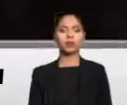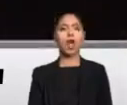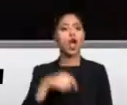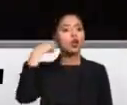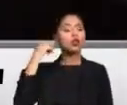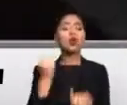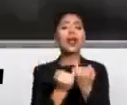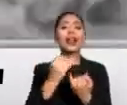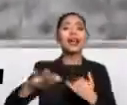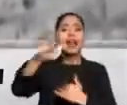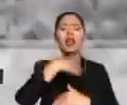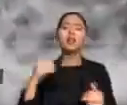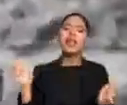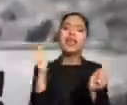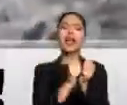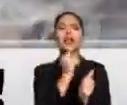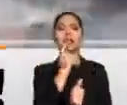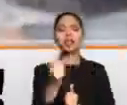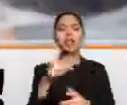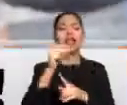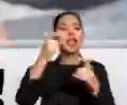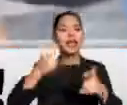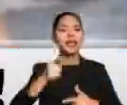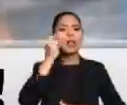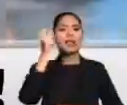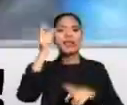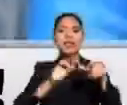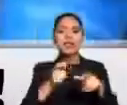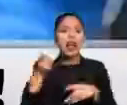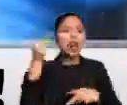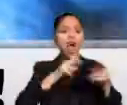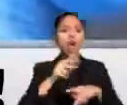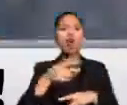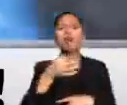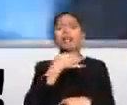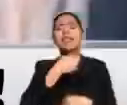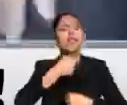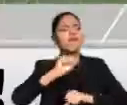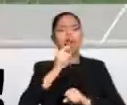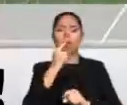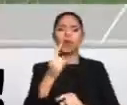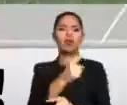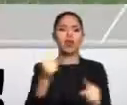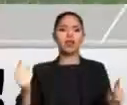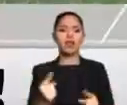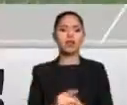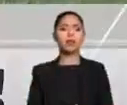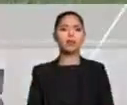Suriyeli kardeşlerimizin yanındayız dedi. İdlib'de insanlık trajedisine müsaade etmeyeceğiz diye de ekledi.